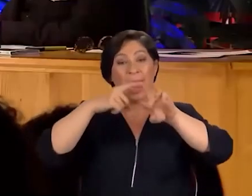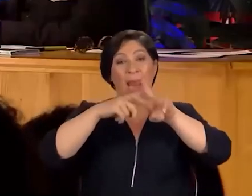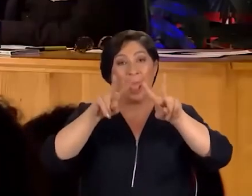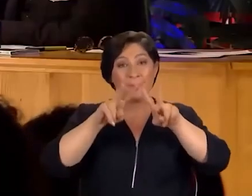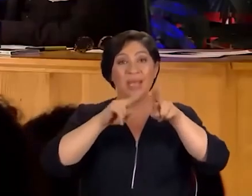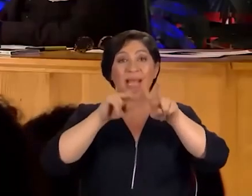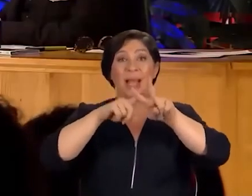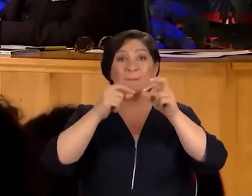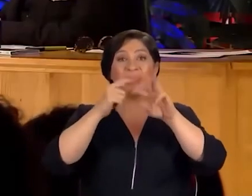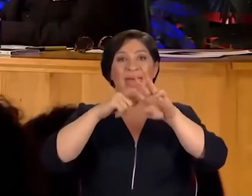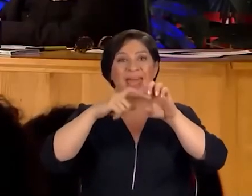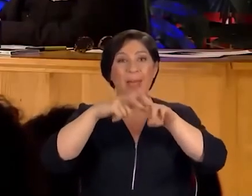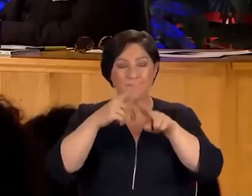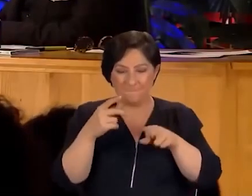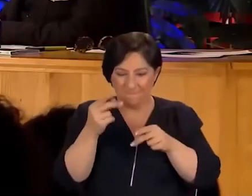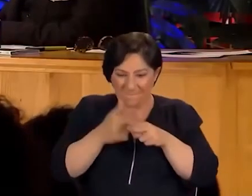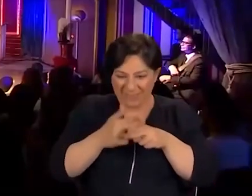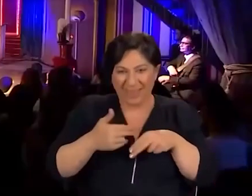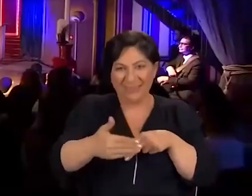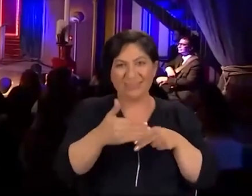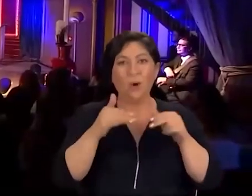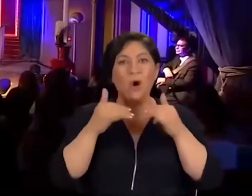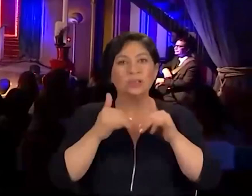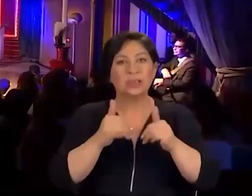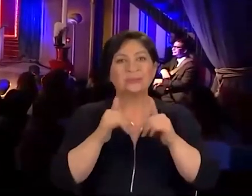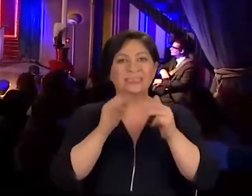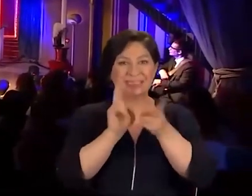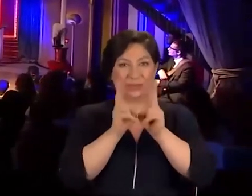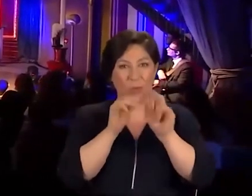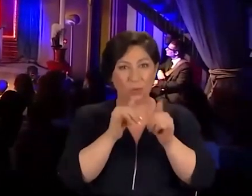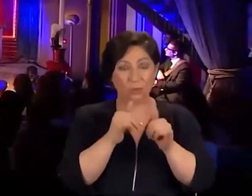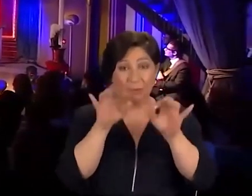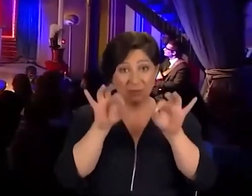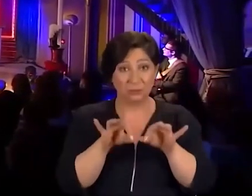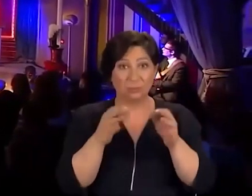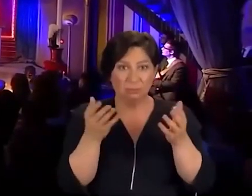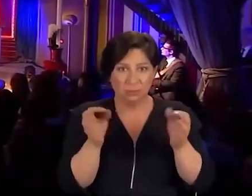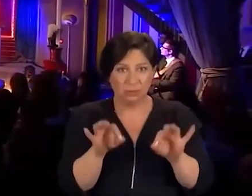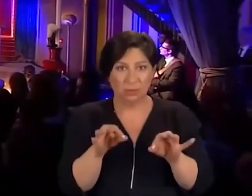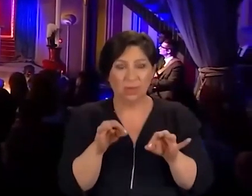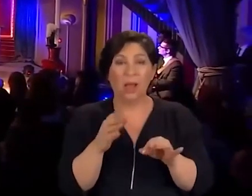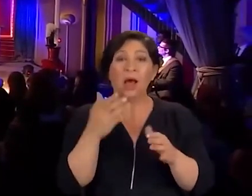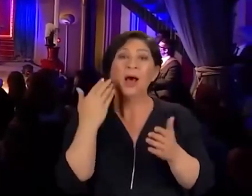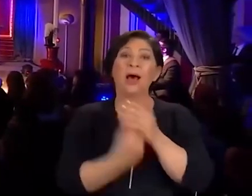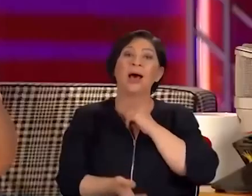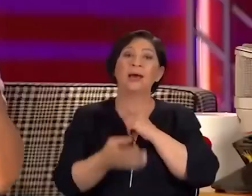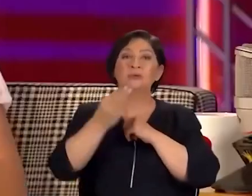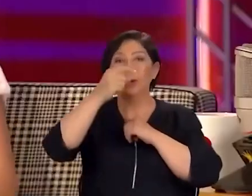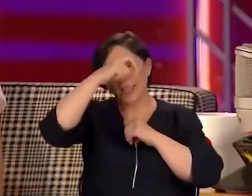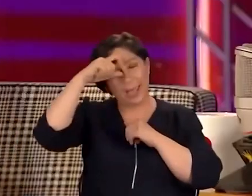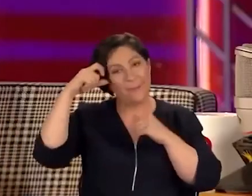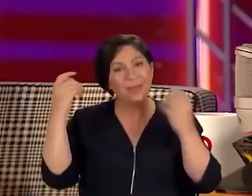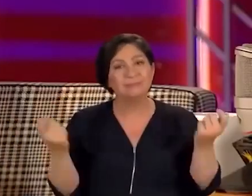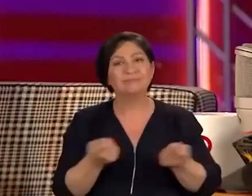Kabare, yani pazar günü oynayacağımız oyunun başladı ilk... mı oyun? Tabii. Ah, o oyuna hala